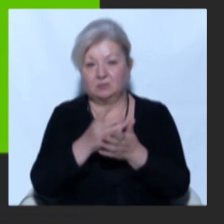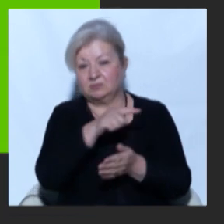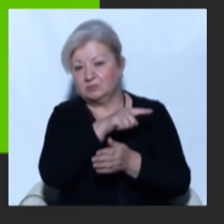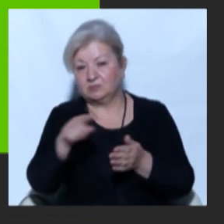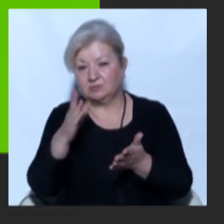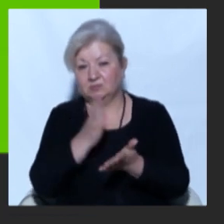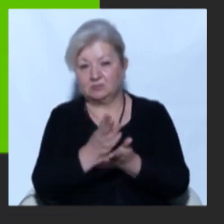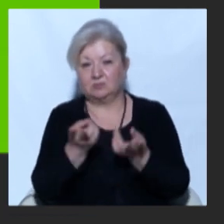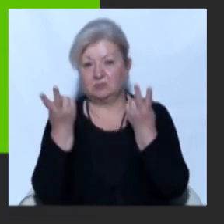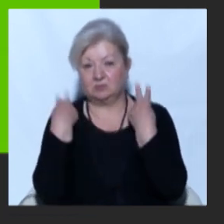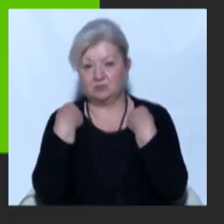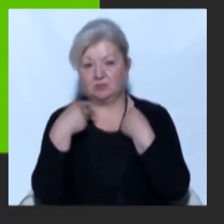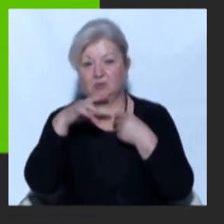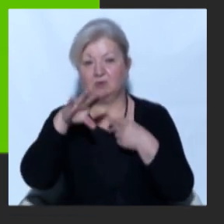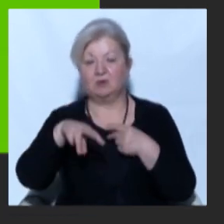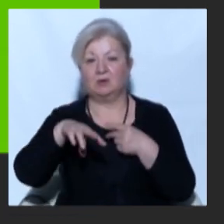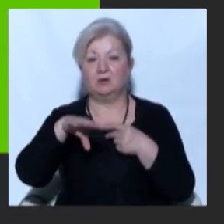ეს.